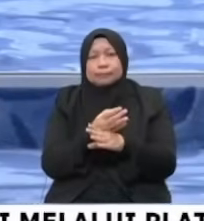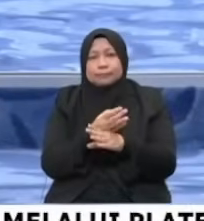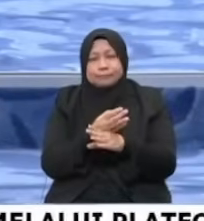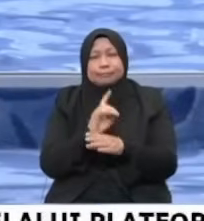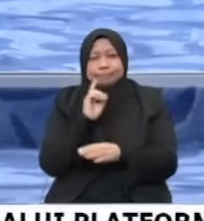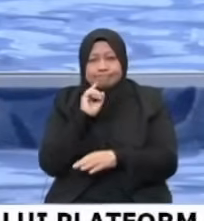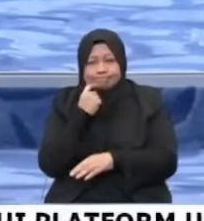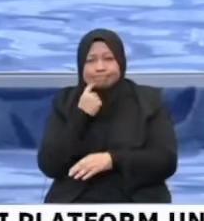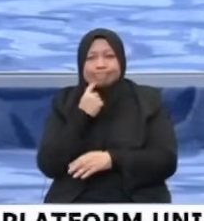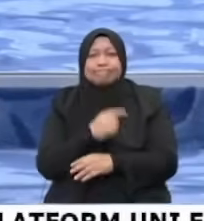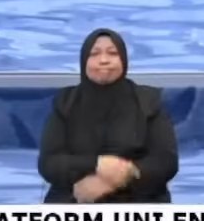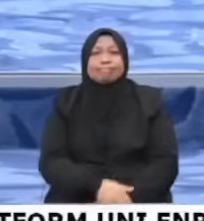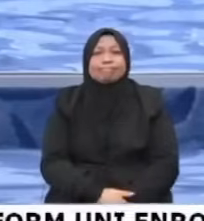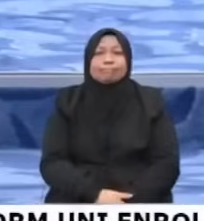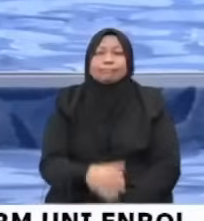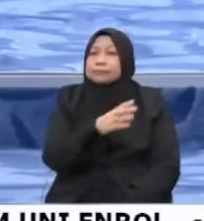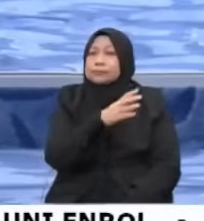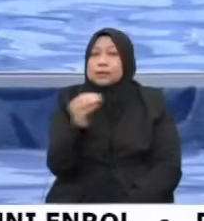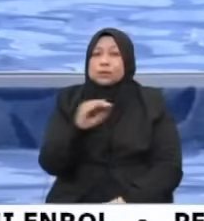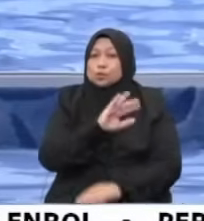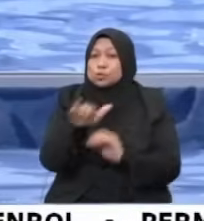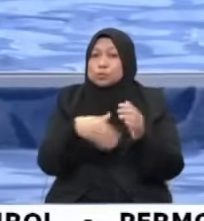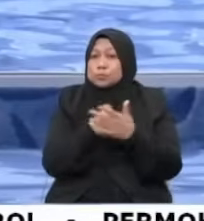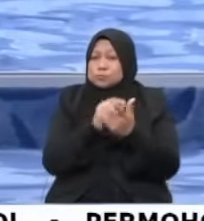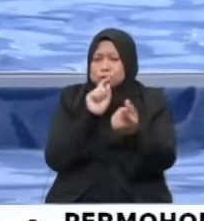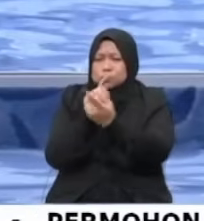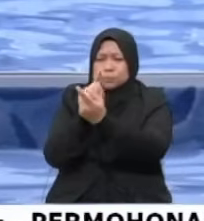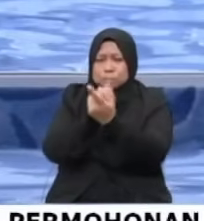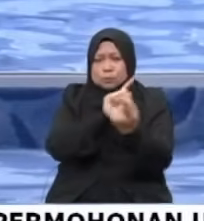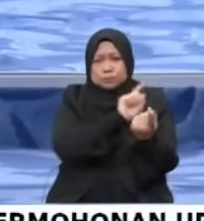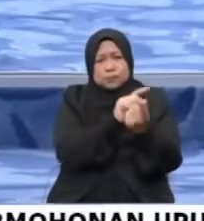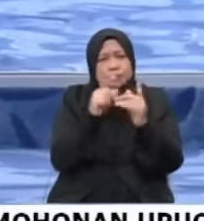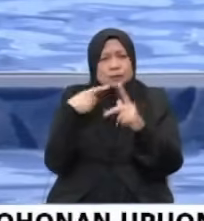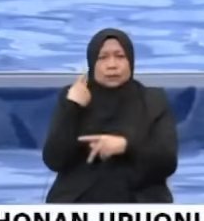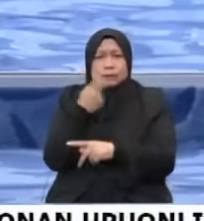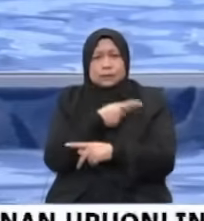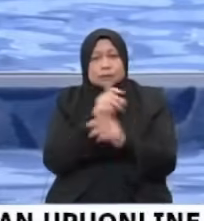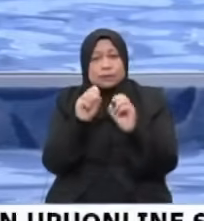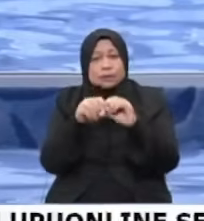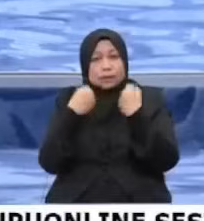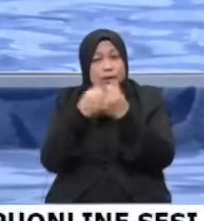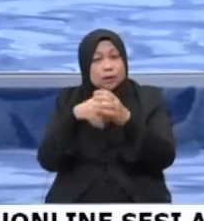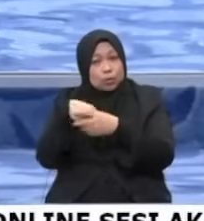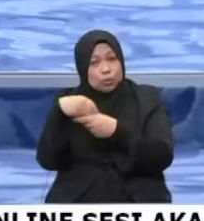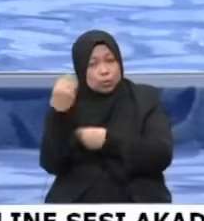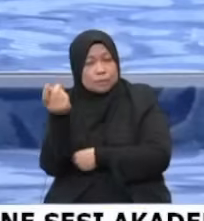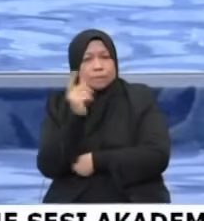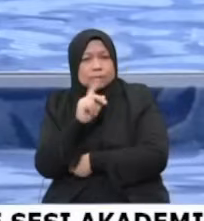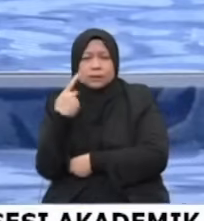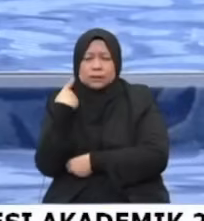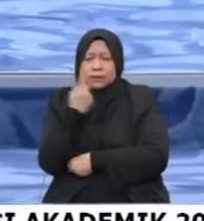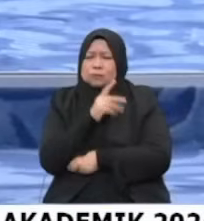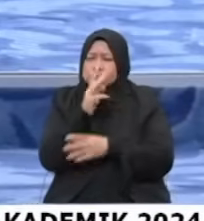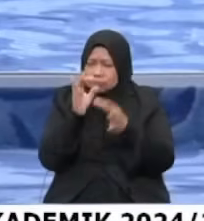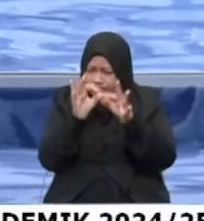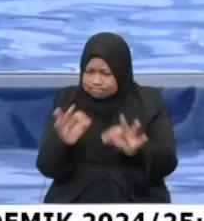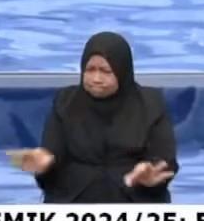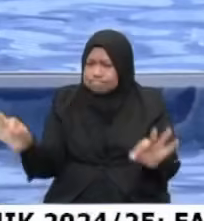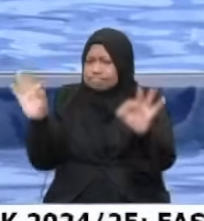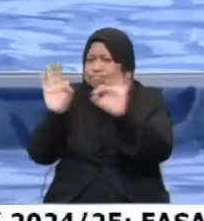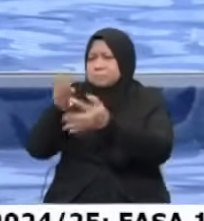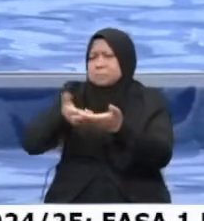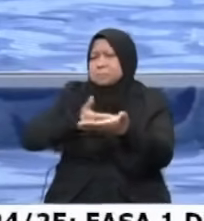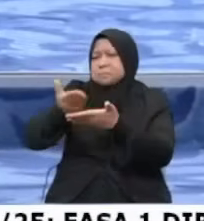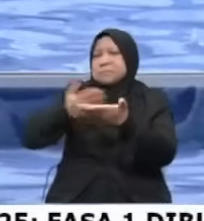serius lagi dalam semua perjumpaan kita dengan syarikat-syarikat asing yang berhormat kita tekankan soal yang